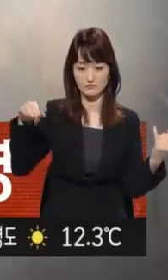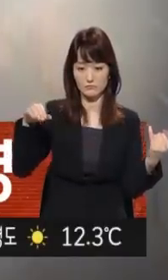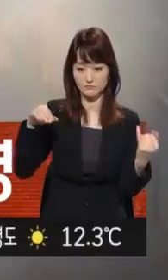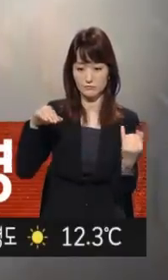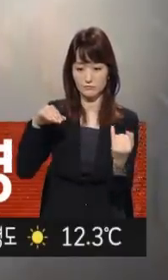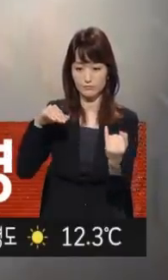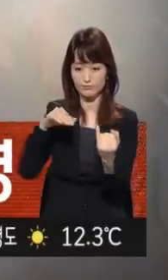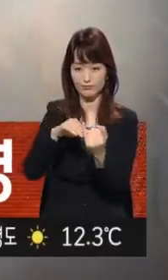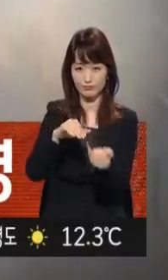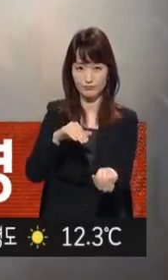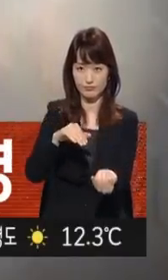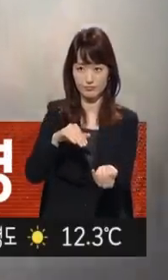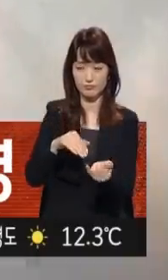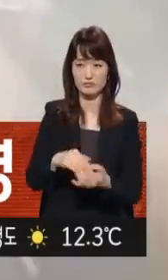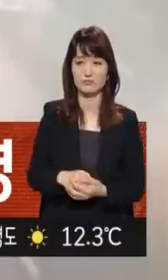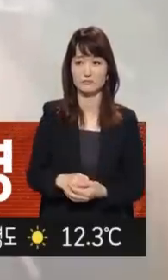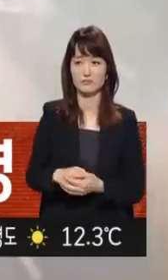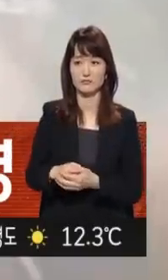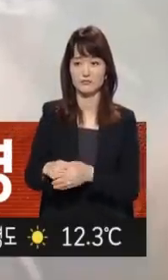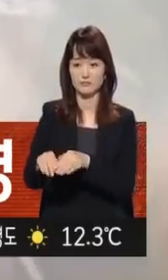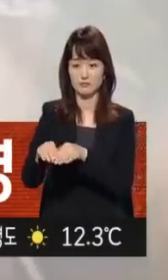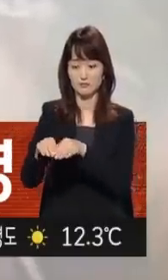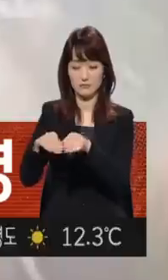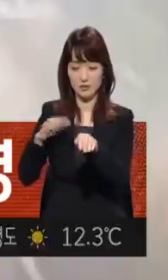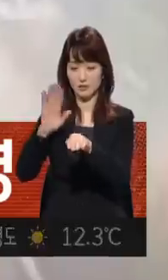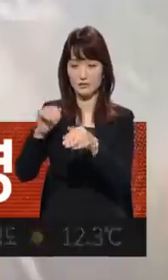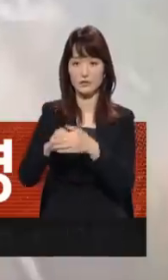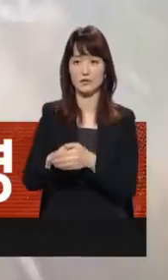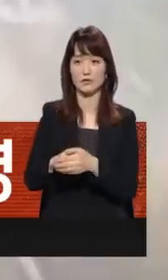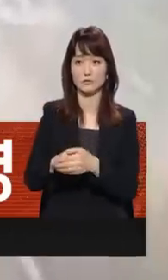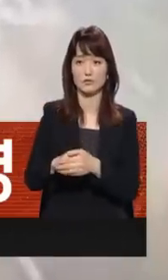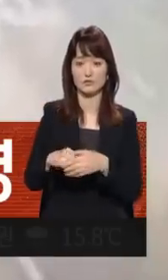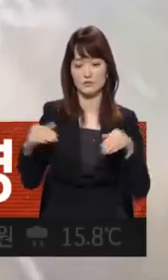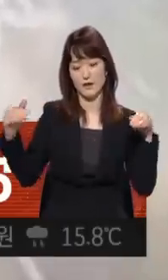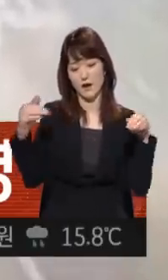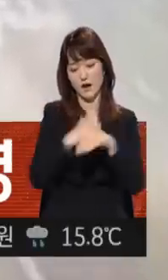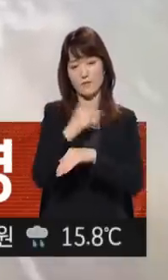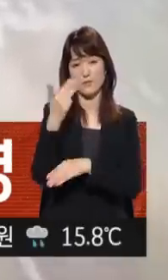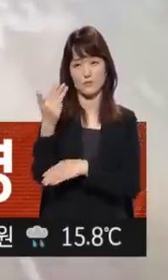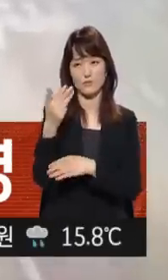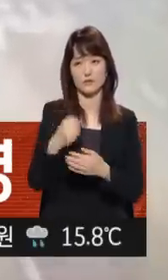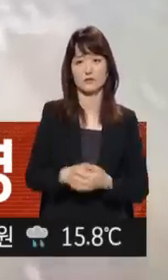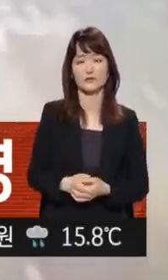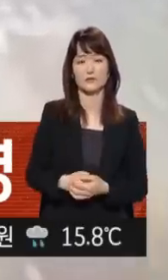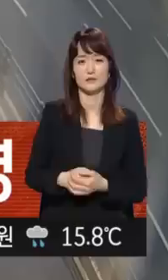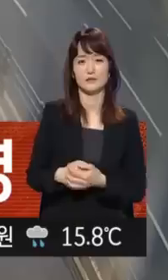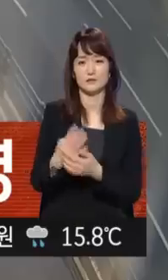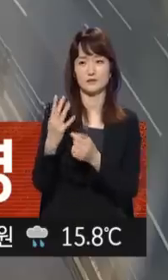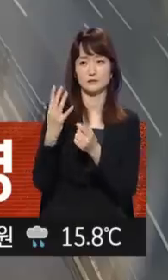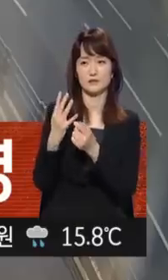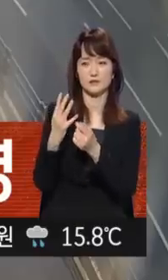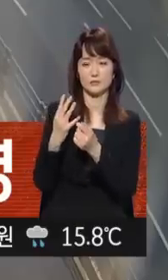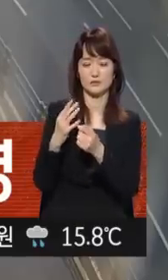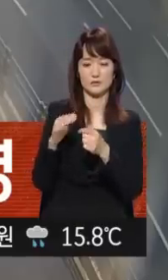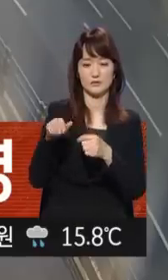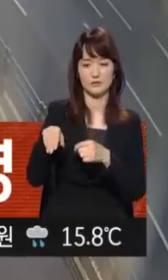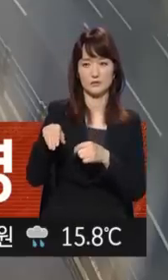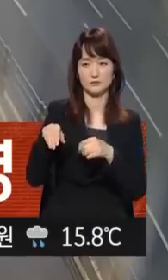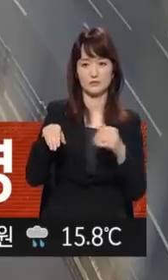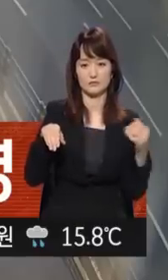많지 않은 이른 아침이었습니다이 도심의 왕복 8차선 도로였는데요 그중에서도 4차로 달리고 있던 저승용차가